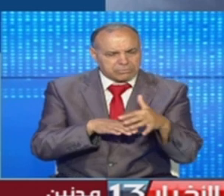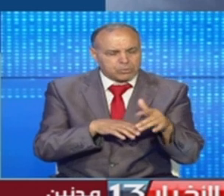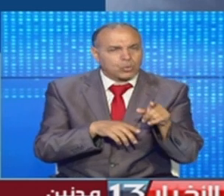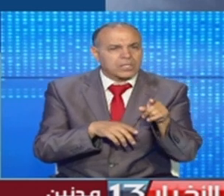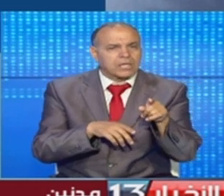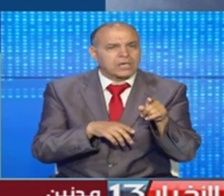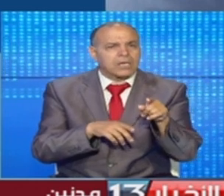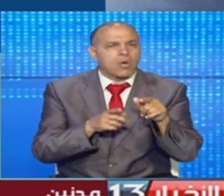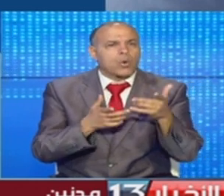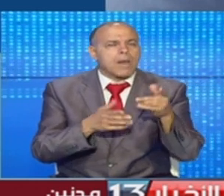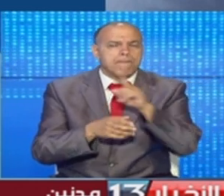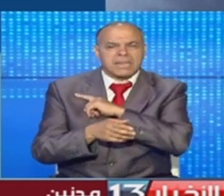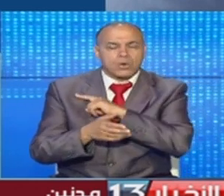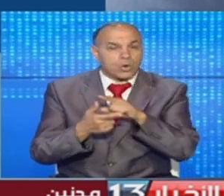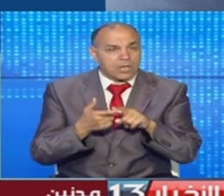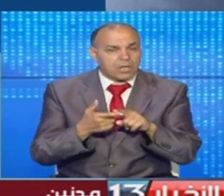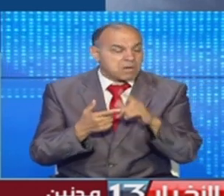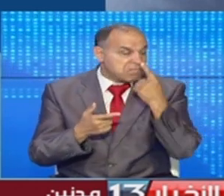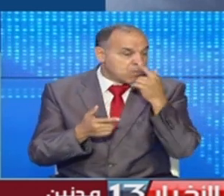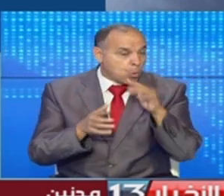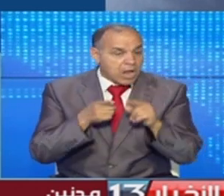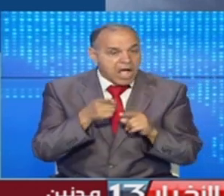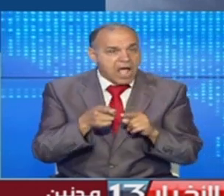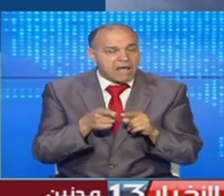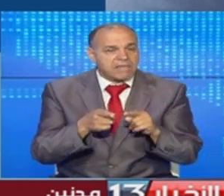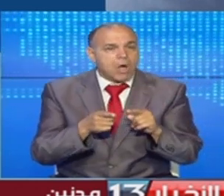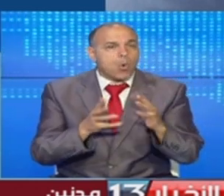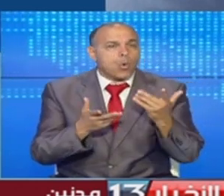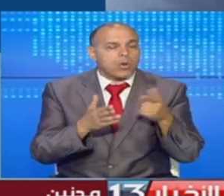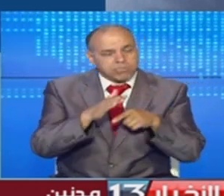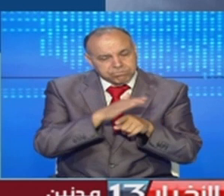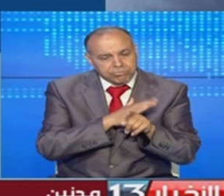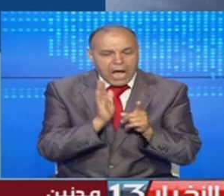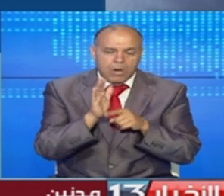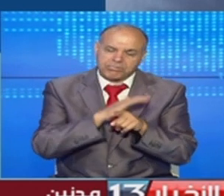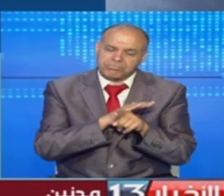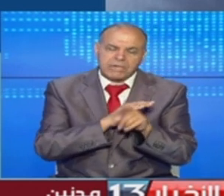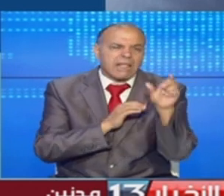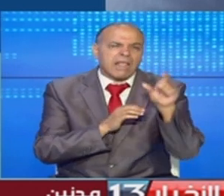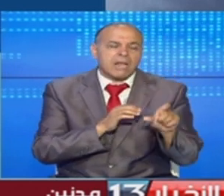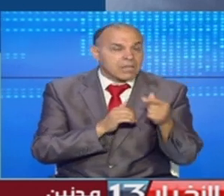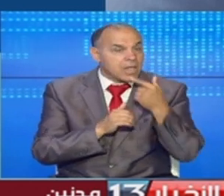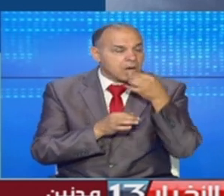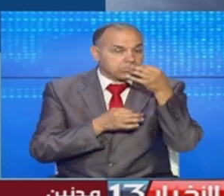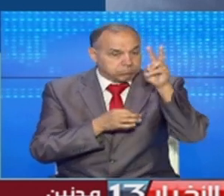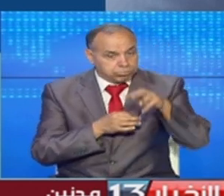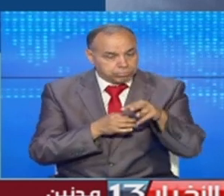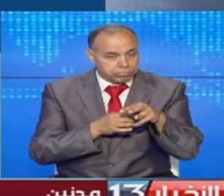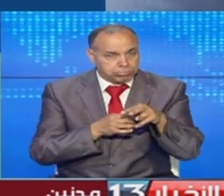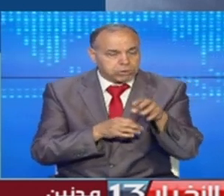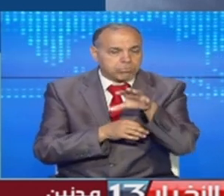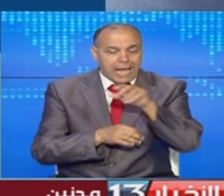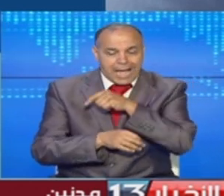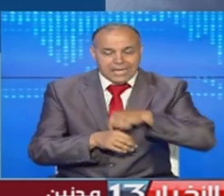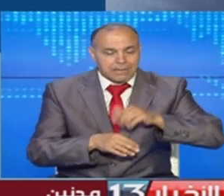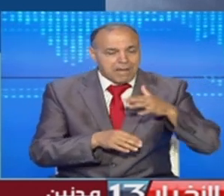الكتف وجدارية بمدنين، يرجح أن تكون ضحايا عمليات هجرة غير شرعية. وفق الناطق الرسمي باسم إقليم